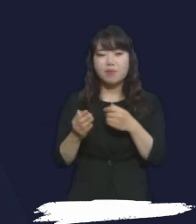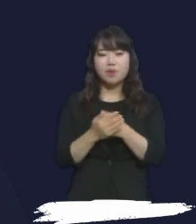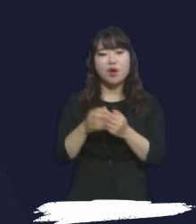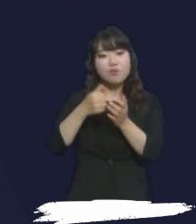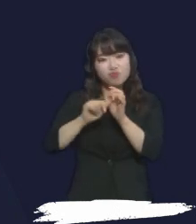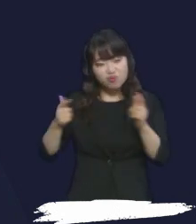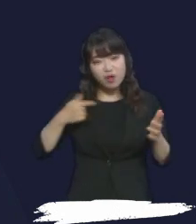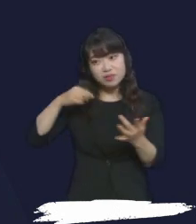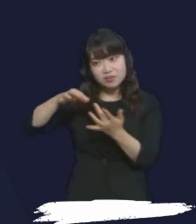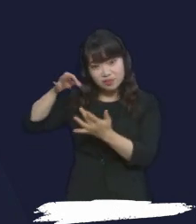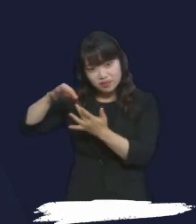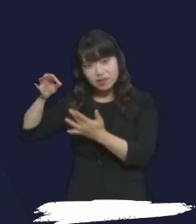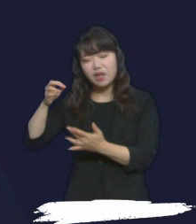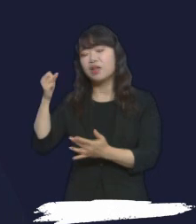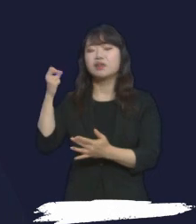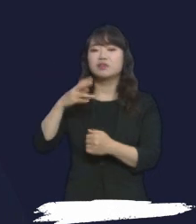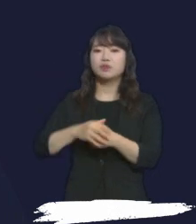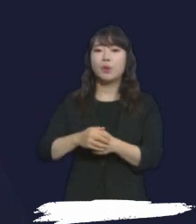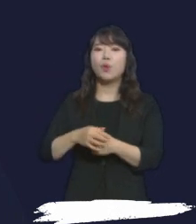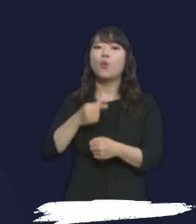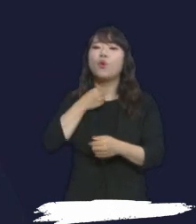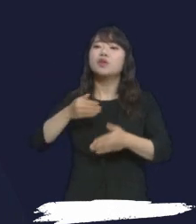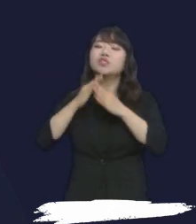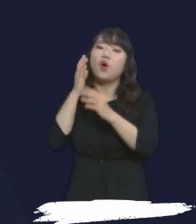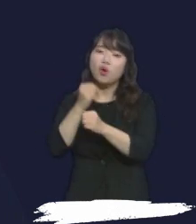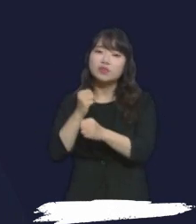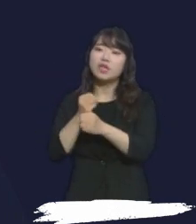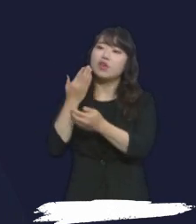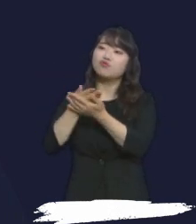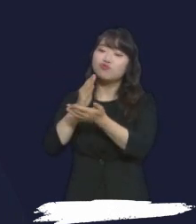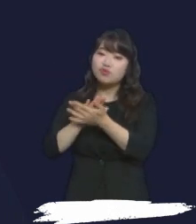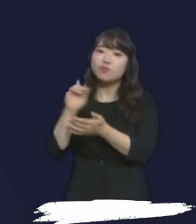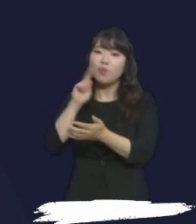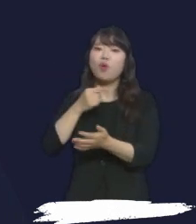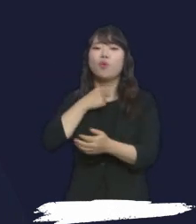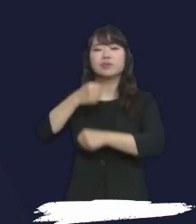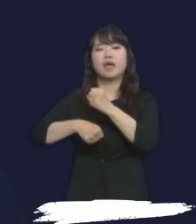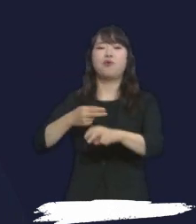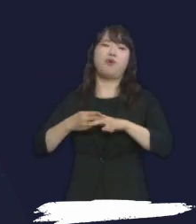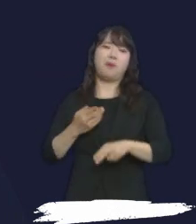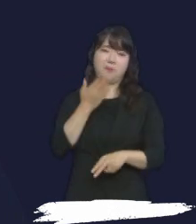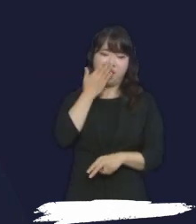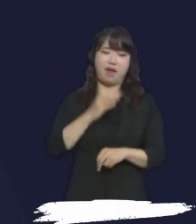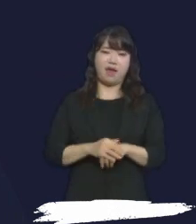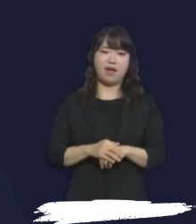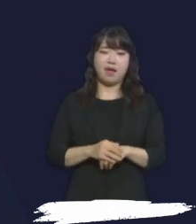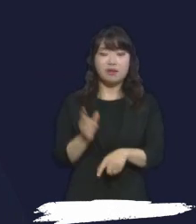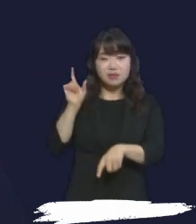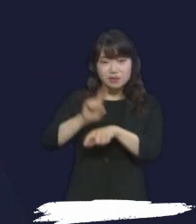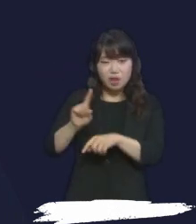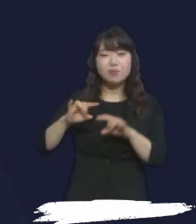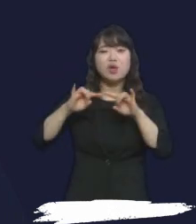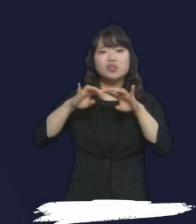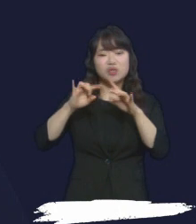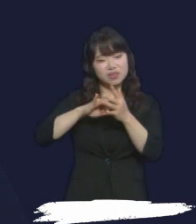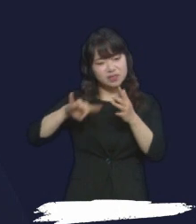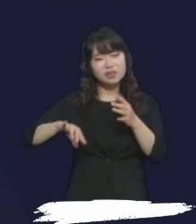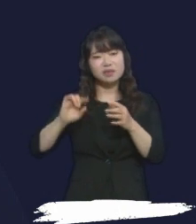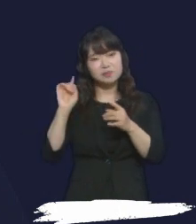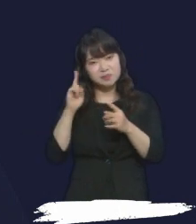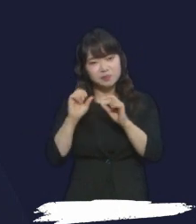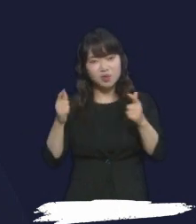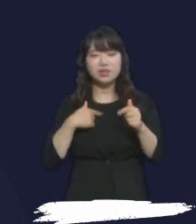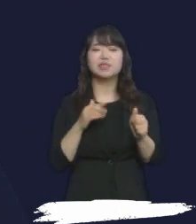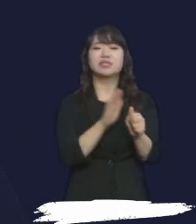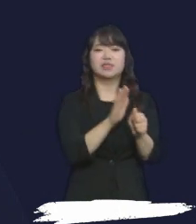제품 모델 선택은 물론 설치 시기와 AS 등이 용이해집니다. 이 의원은 이와 함께 전기료 지원 범위를